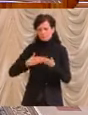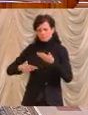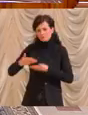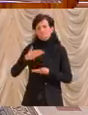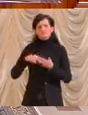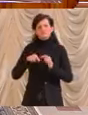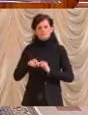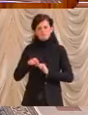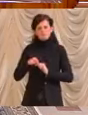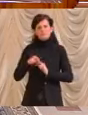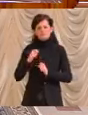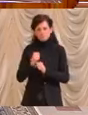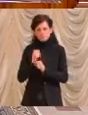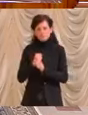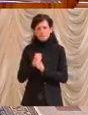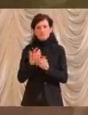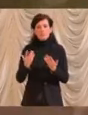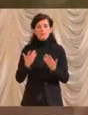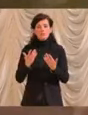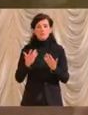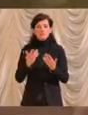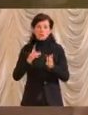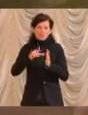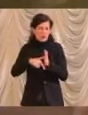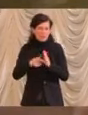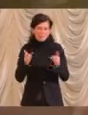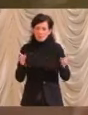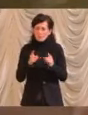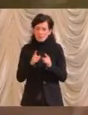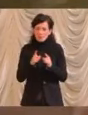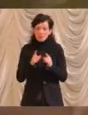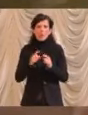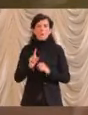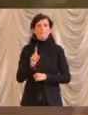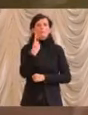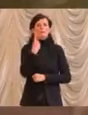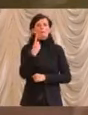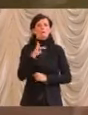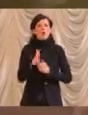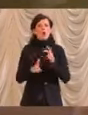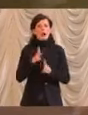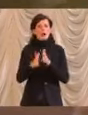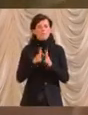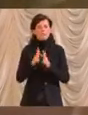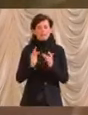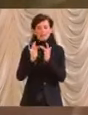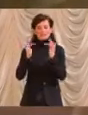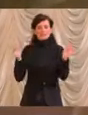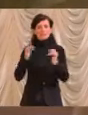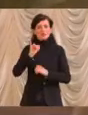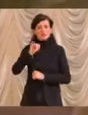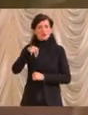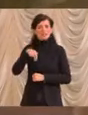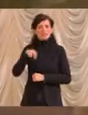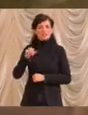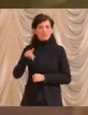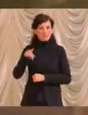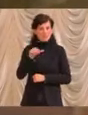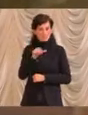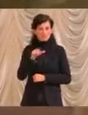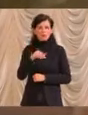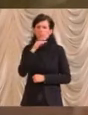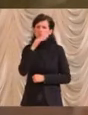possibile, e dal 1º aprile sarà sul sito dell'INPS la possibilità, con un clic, di fare la domanda e di